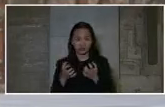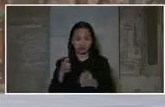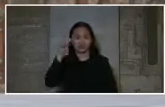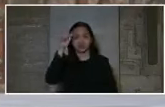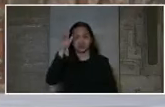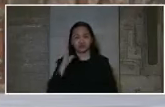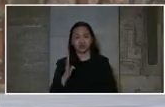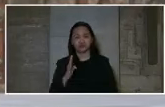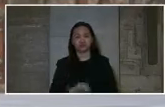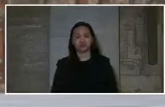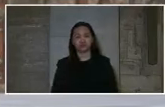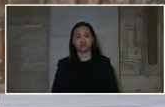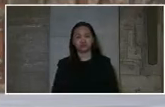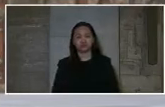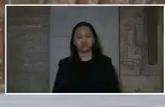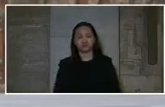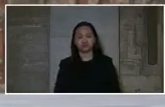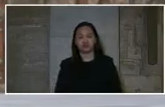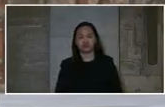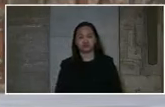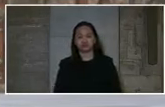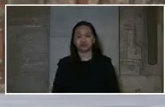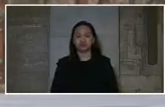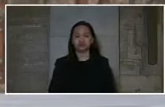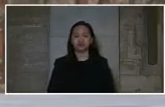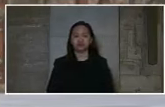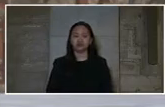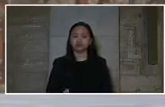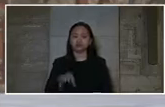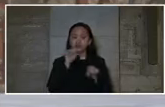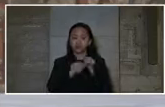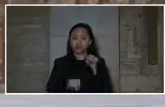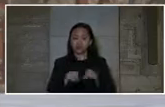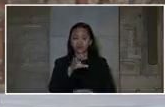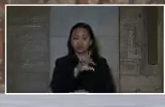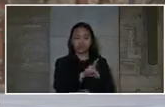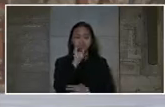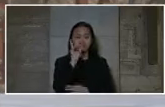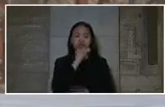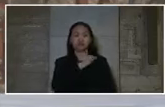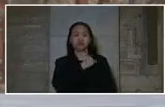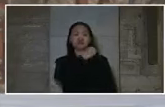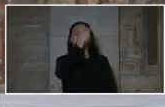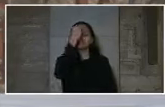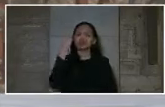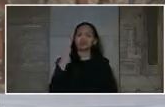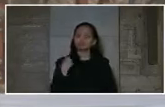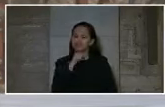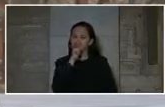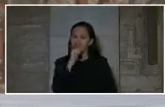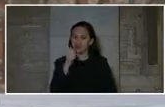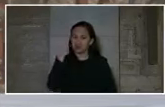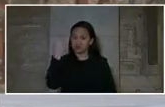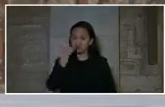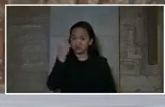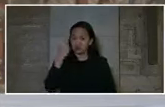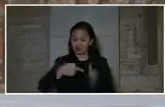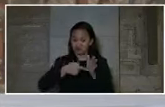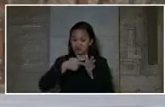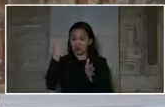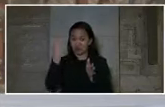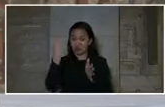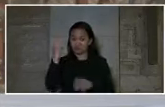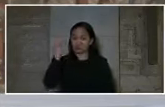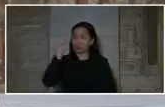Kaya natuklasan ni Maria na hindi lang pala misang kang oo-oo,